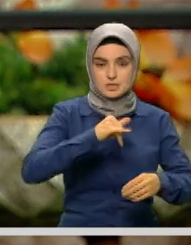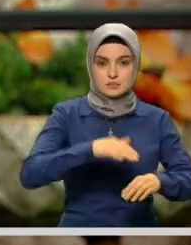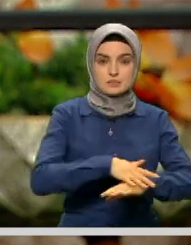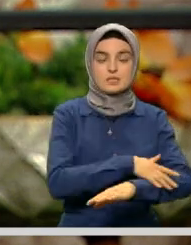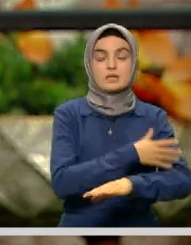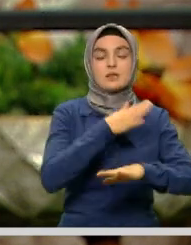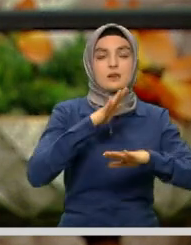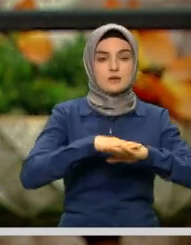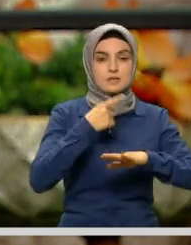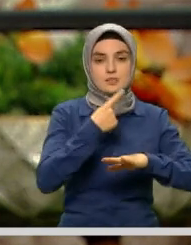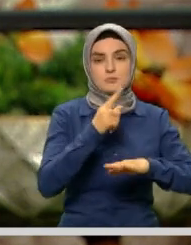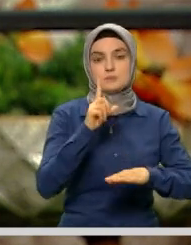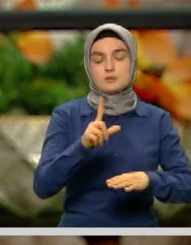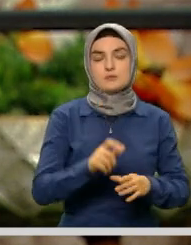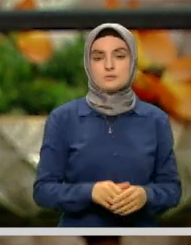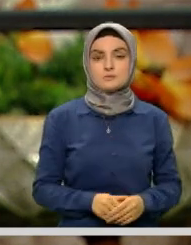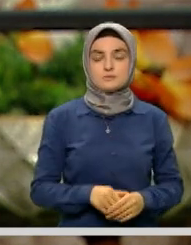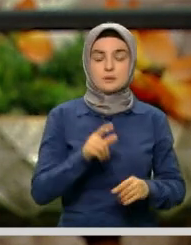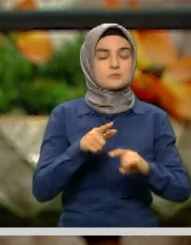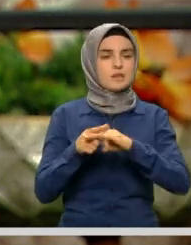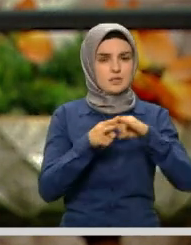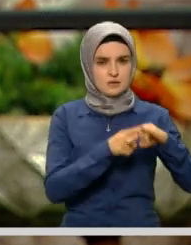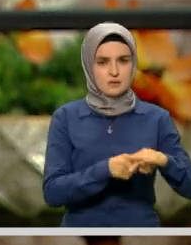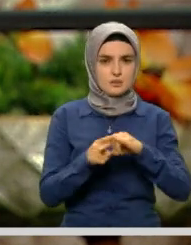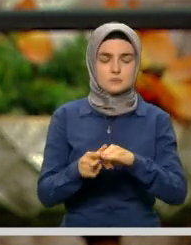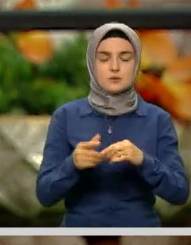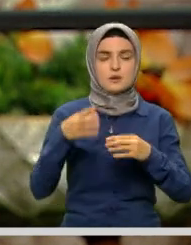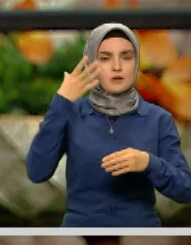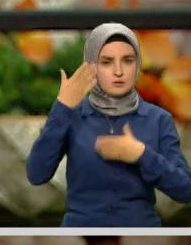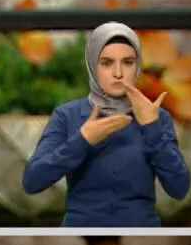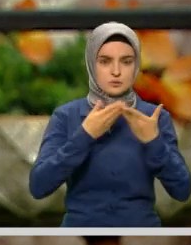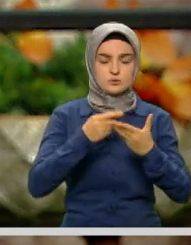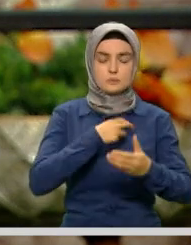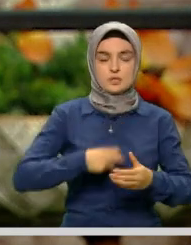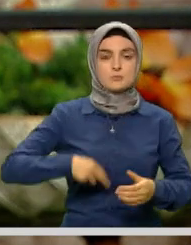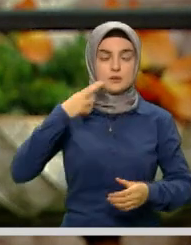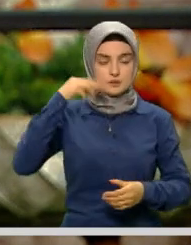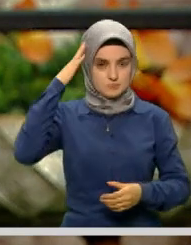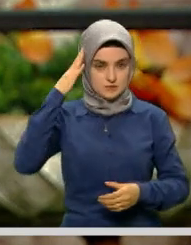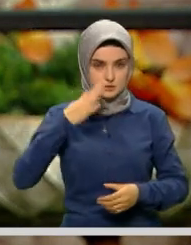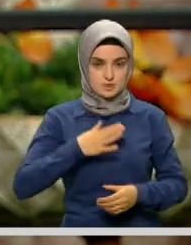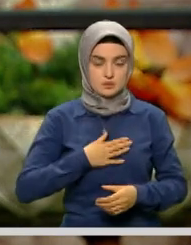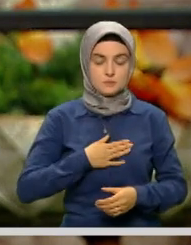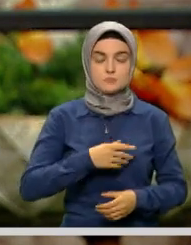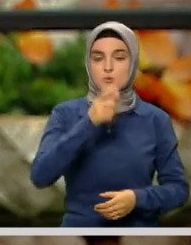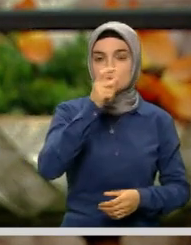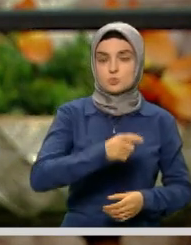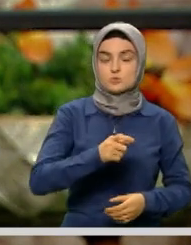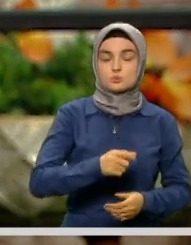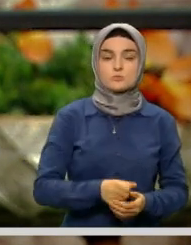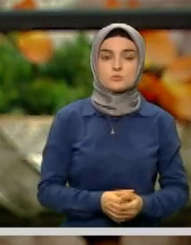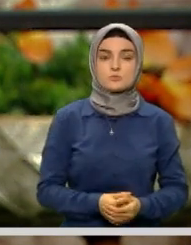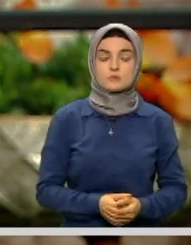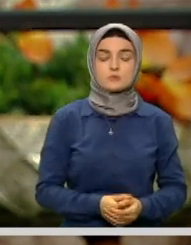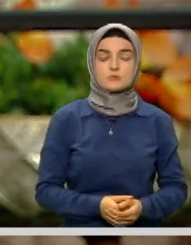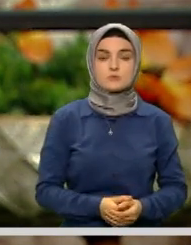lazım. Yani bir şekilde helalleşmekten bahsediyor Peygamber Efendimiz Aleyhisselatü Vesselam. Yani kul, hani Efendimizin hayatında da çok